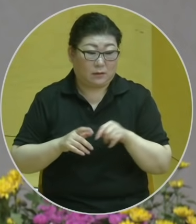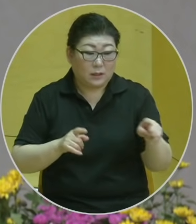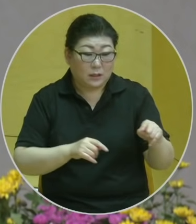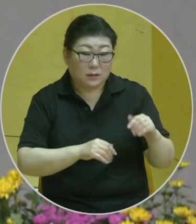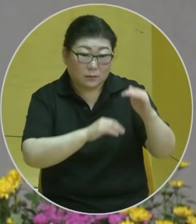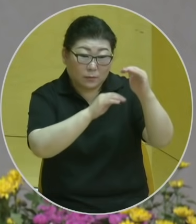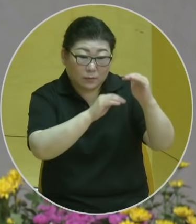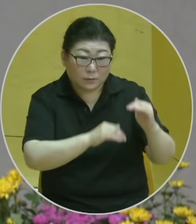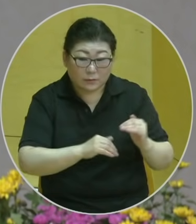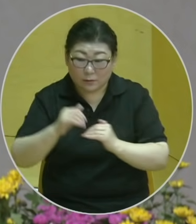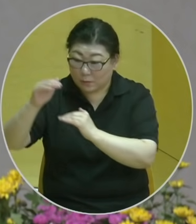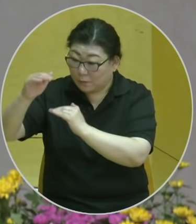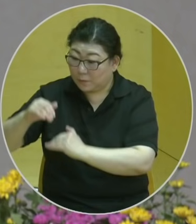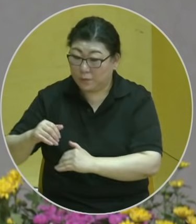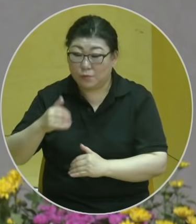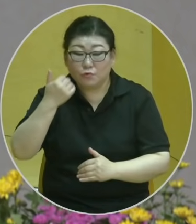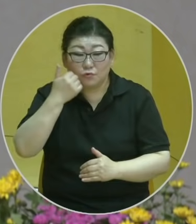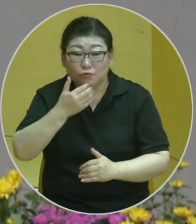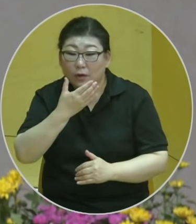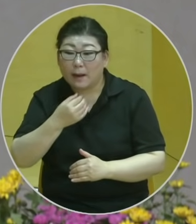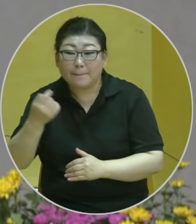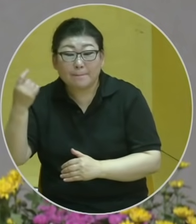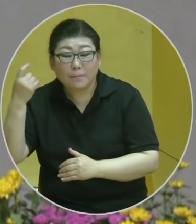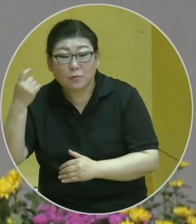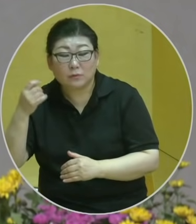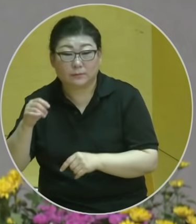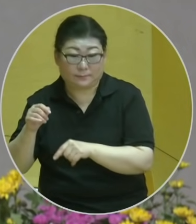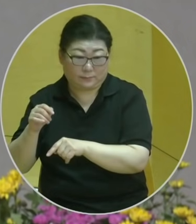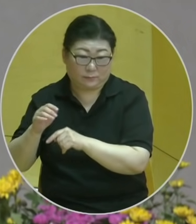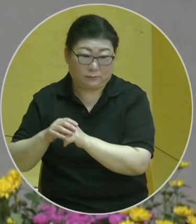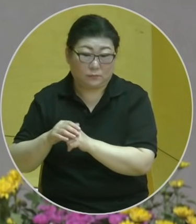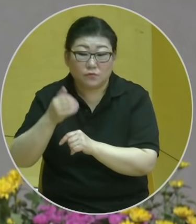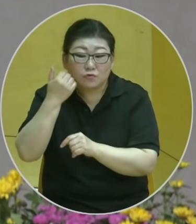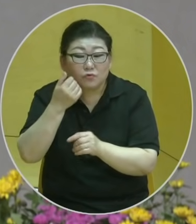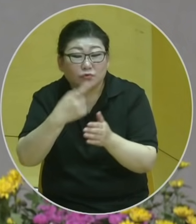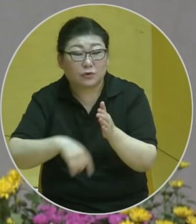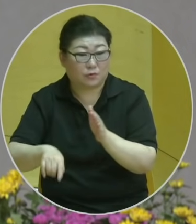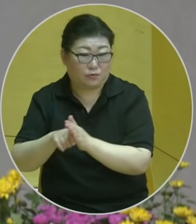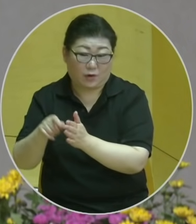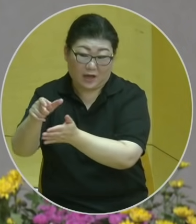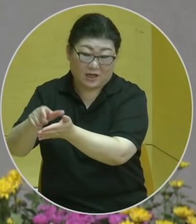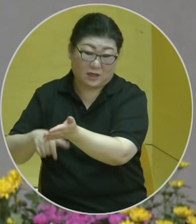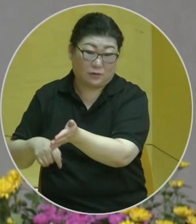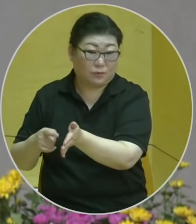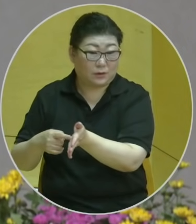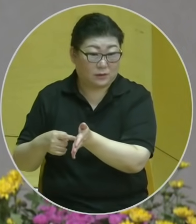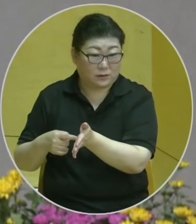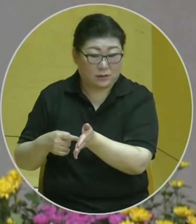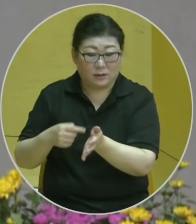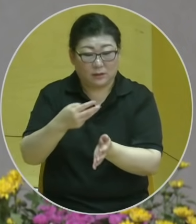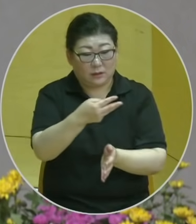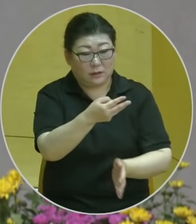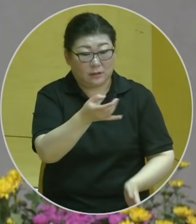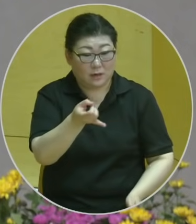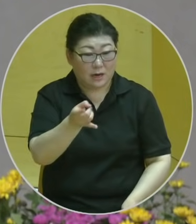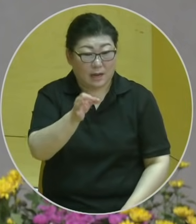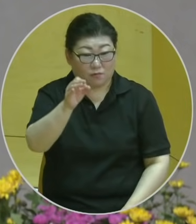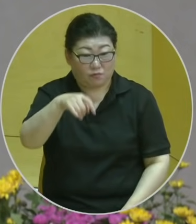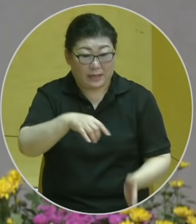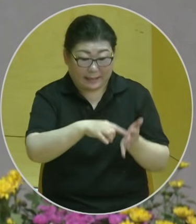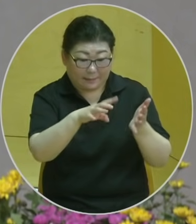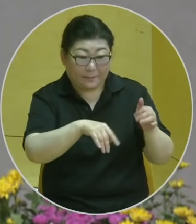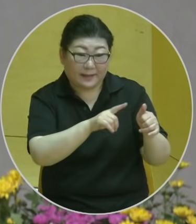하면, 여기 누가복음에는 누구를 위하여? 예수를 위하여 이것을 기록하고 있어요. 레위가 예수를 위하여